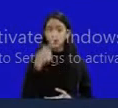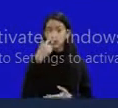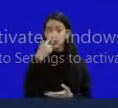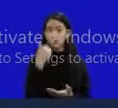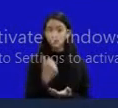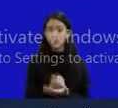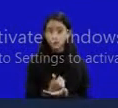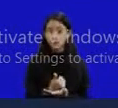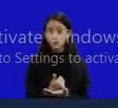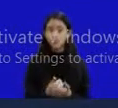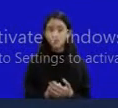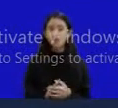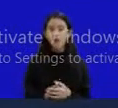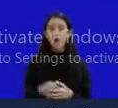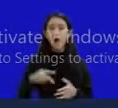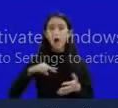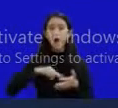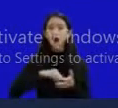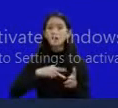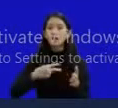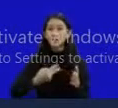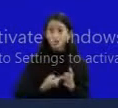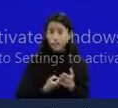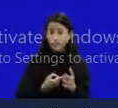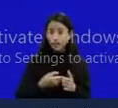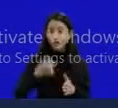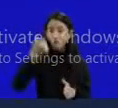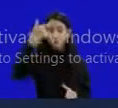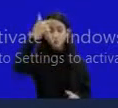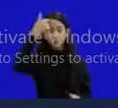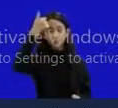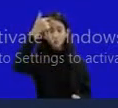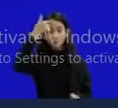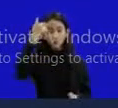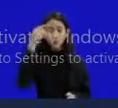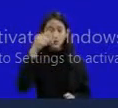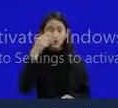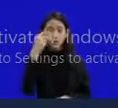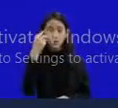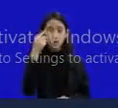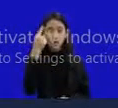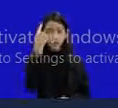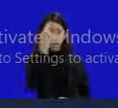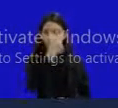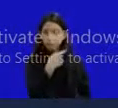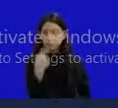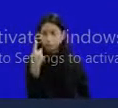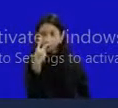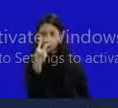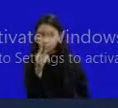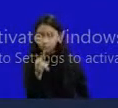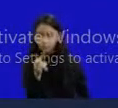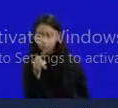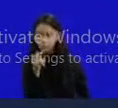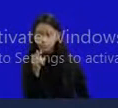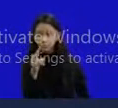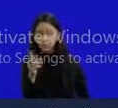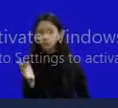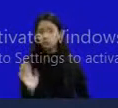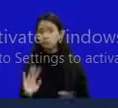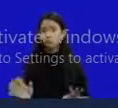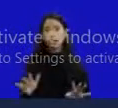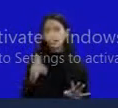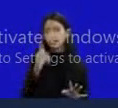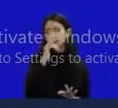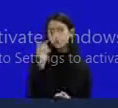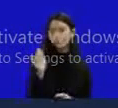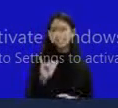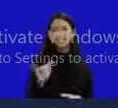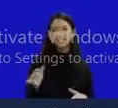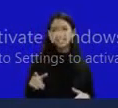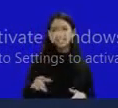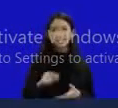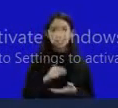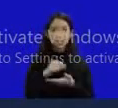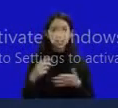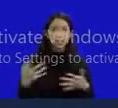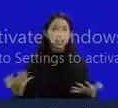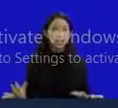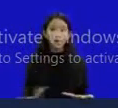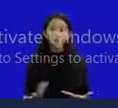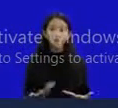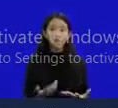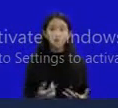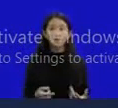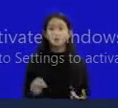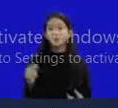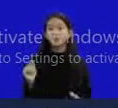disini adalah artinya pembelajaran tatap muka bukan kembali ke sekolah seperti normal ini